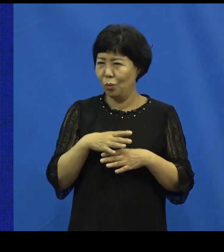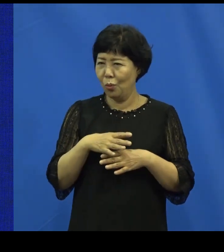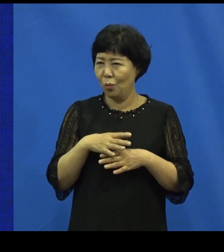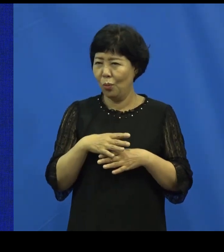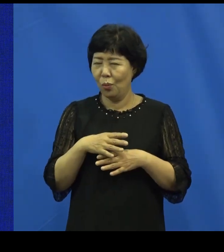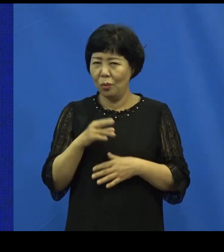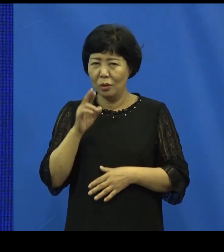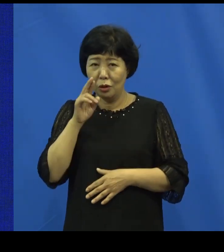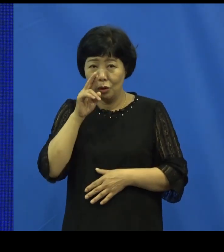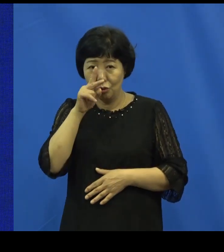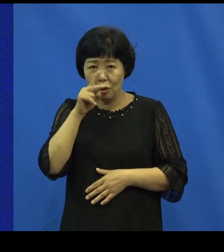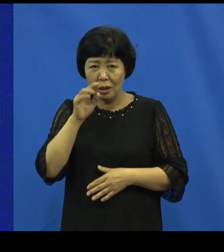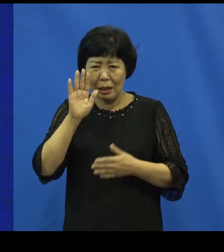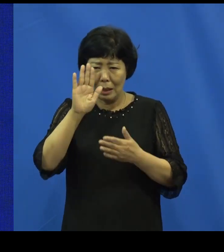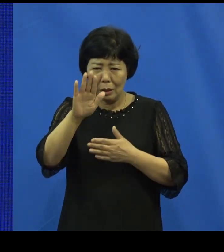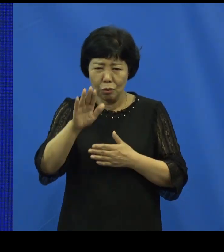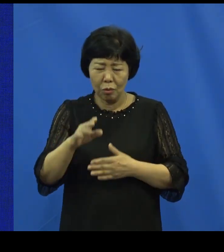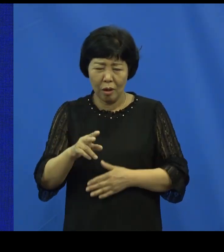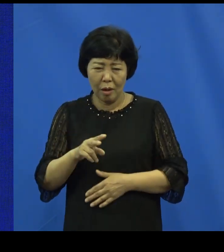바뀌고요.